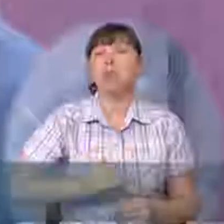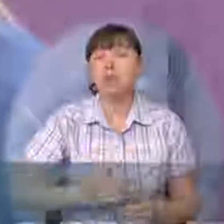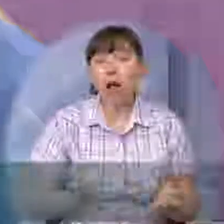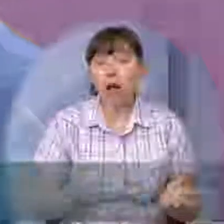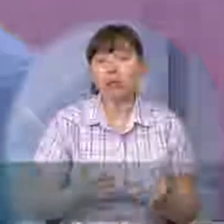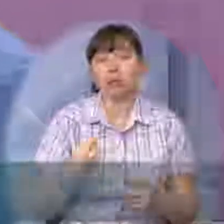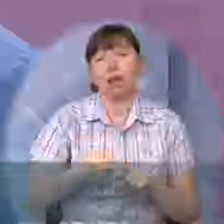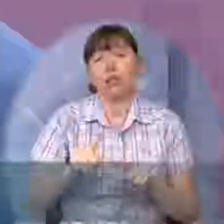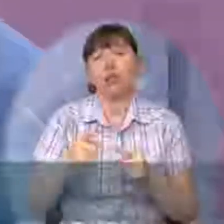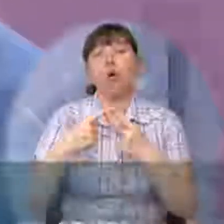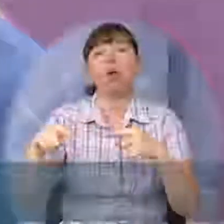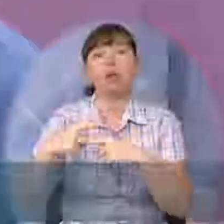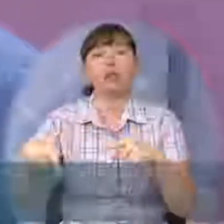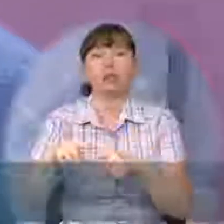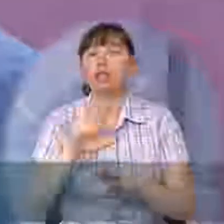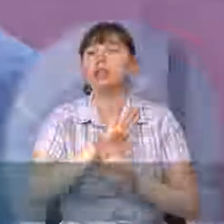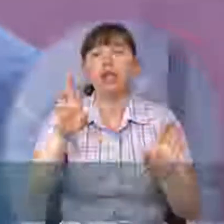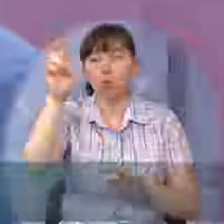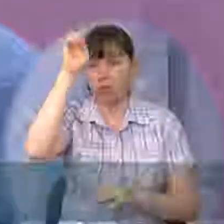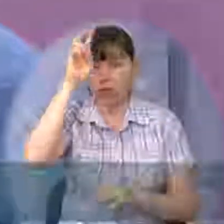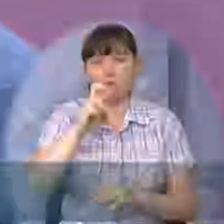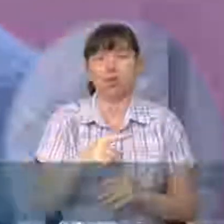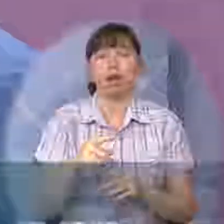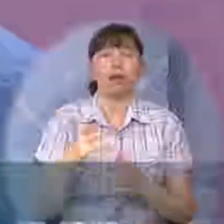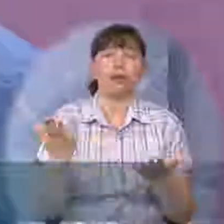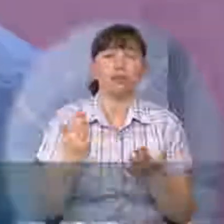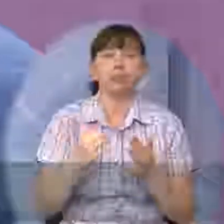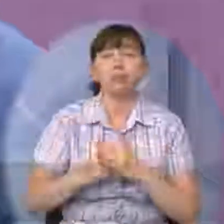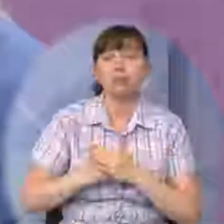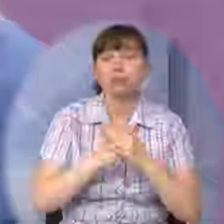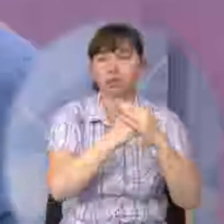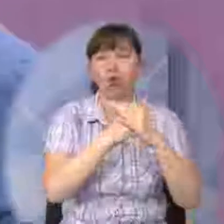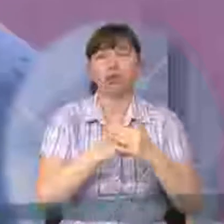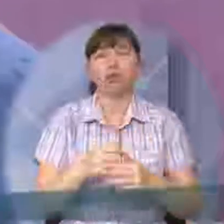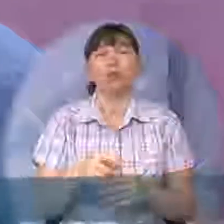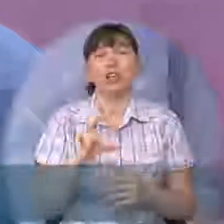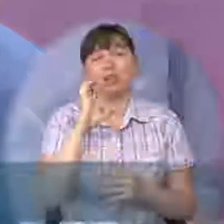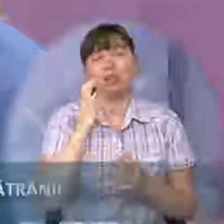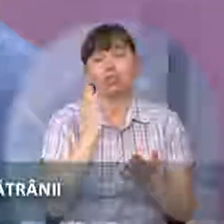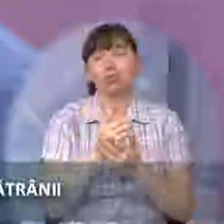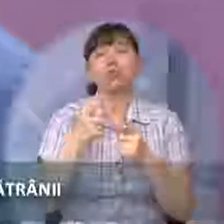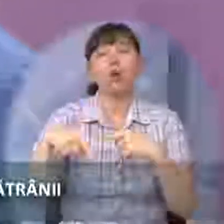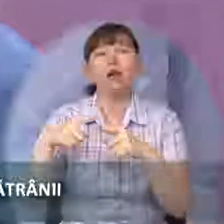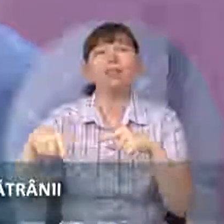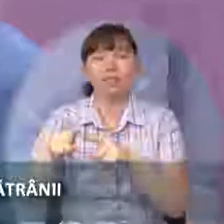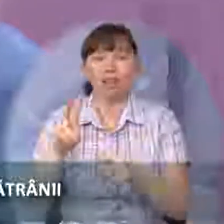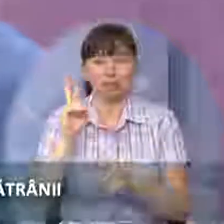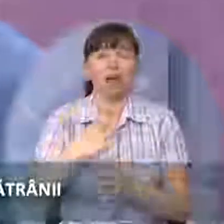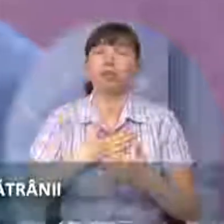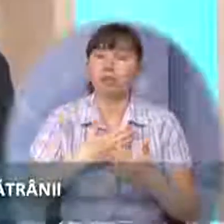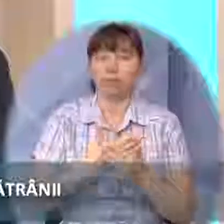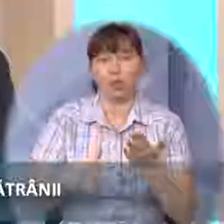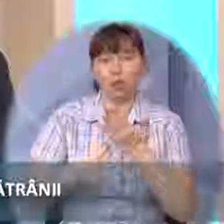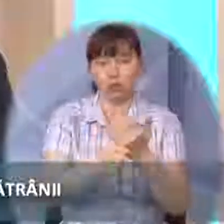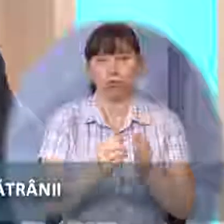Moldova reprezintă organizațiile neguvernamentale, fundații sau deja sunt și SRL-uri care sunt prestatori de